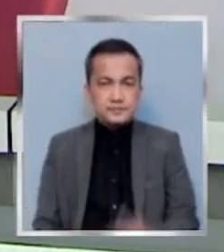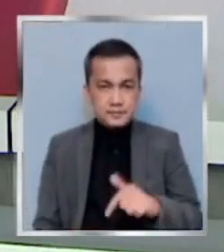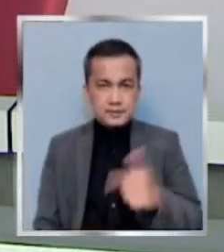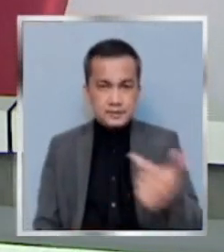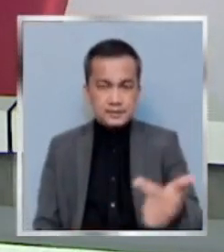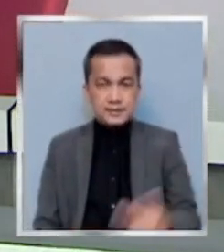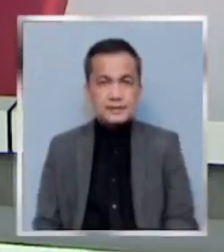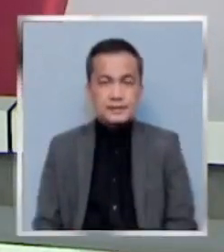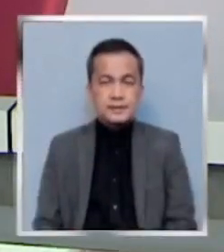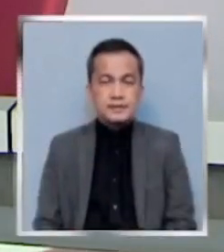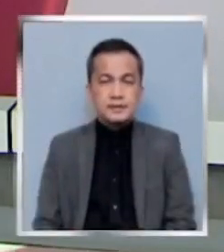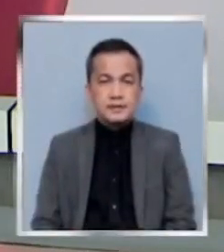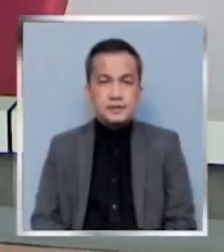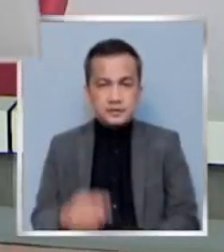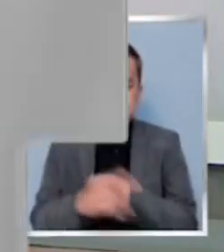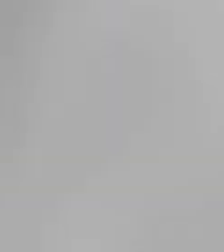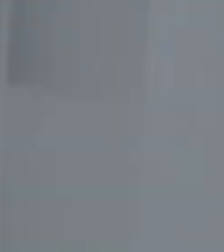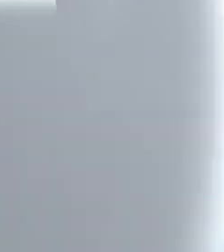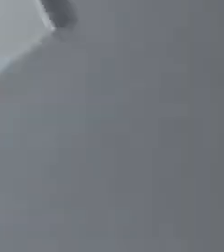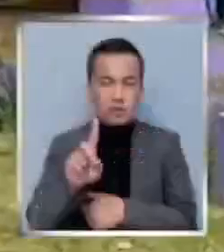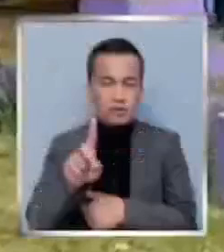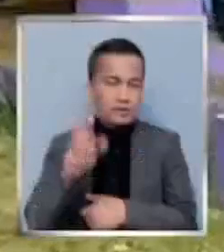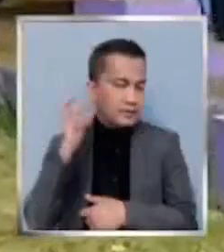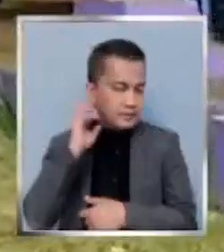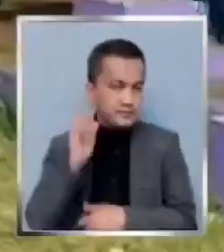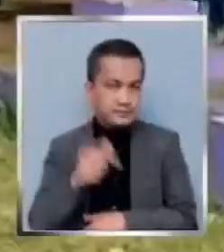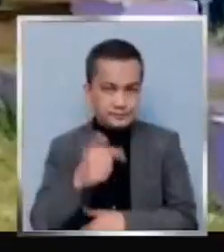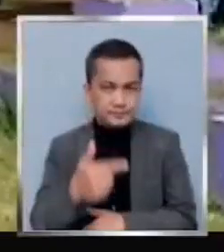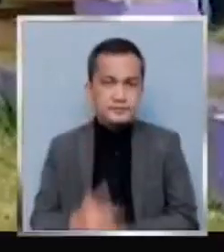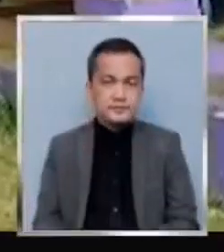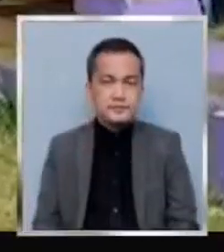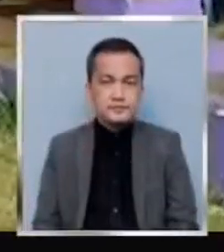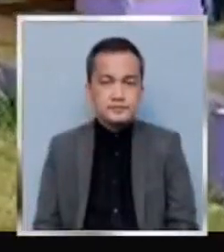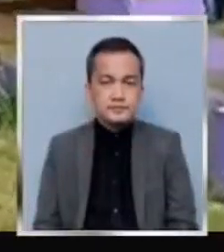GMA Regional TV 1 Mindanao.